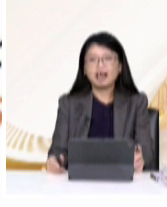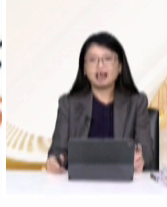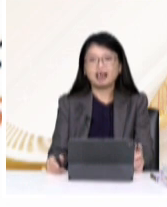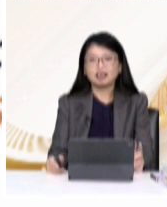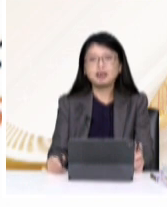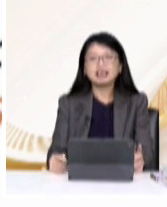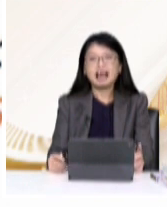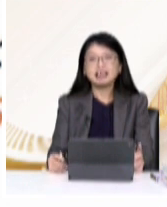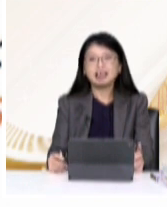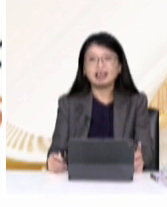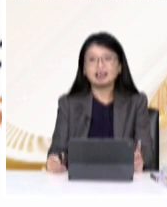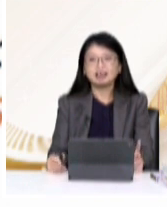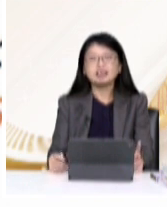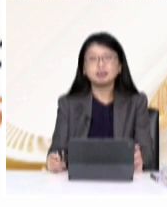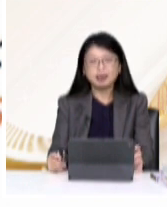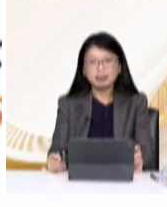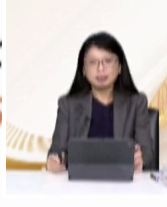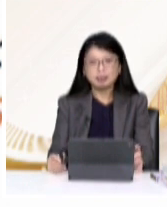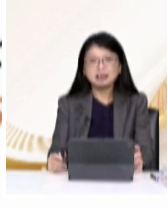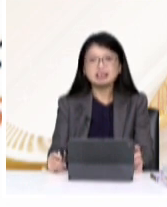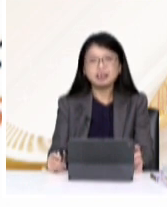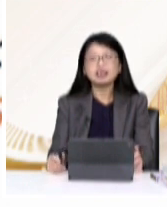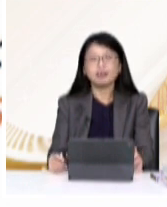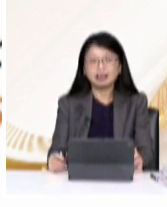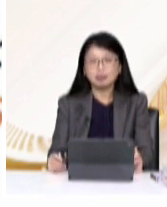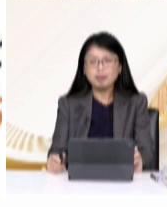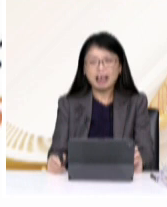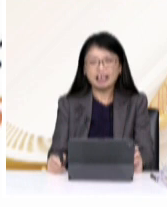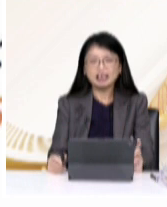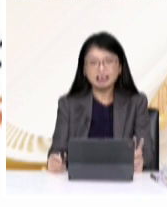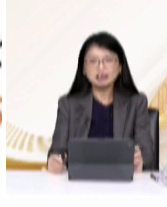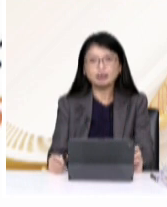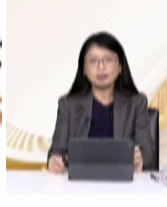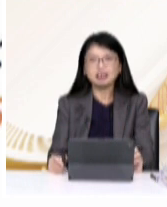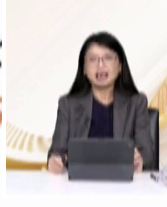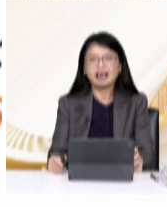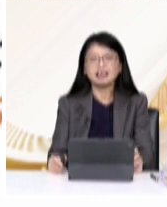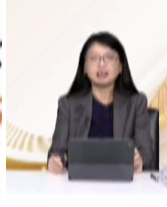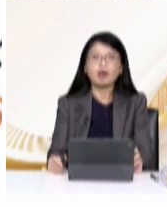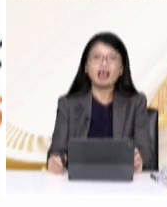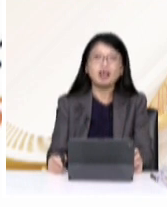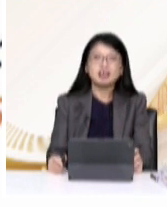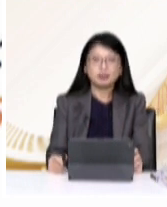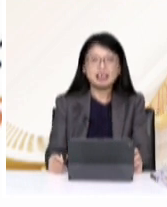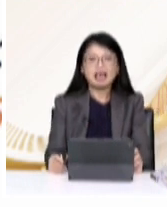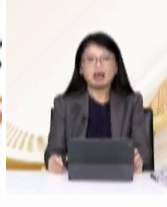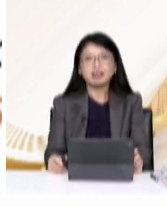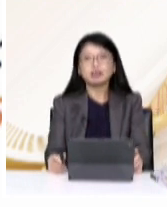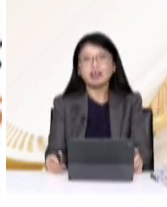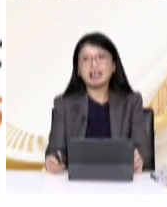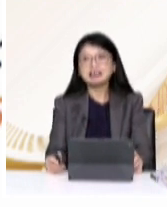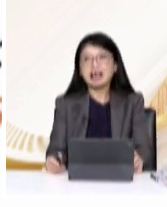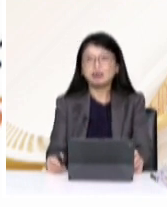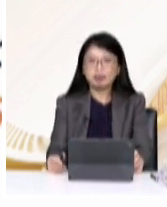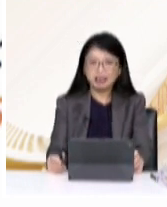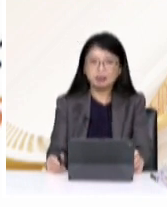าดำเนินการอื่นๆเพิ่มเติมตามที่เจ้าหน้าที่ของรัฐท่านมอบหมายให้ท่านช่วยดำเนินการเนื่องจากว่าส่วนใหญ่แล้วเนี่ยตัว